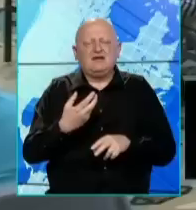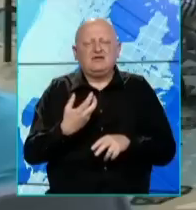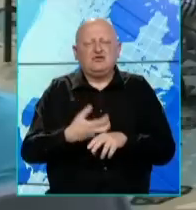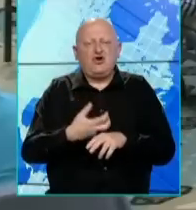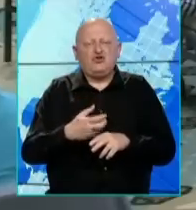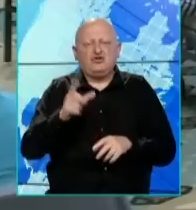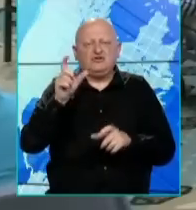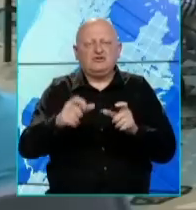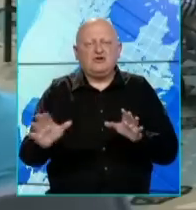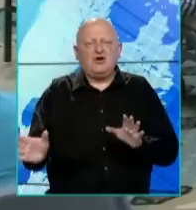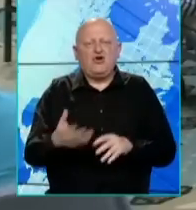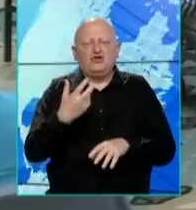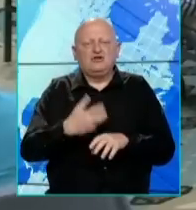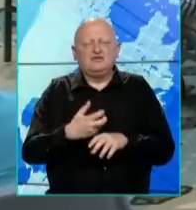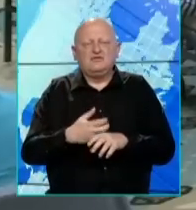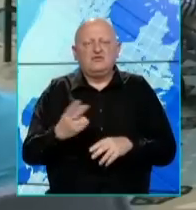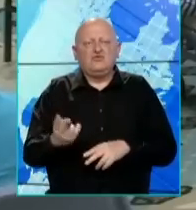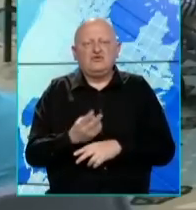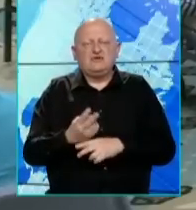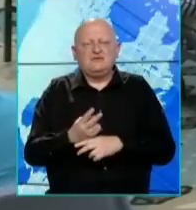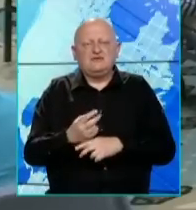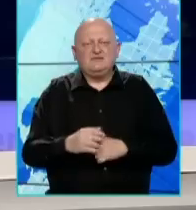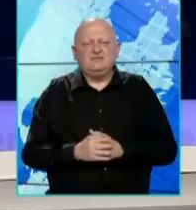je odlazak liječnika u inozemstvo.